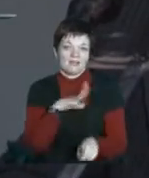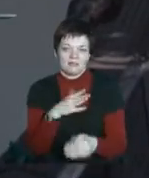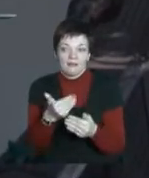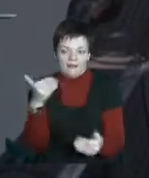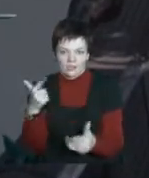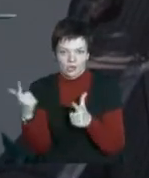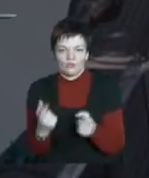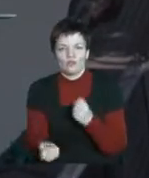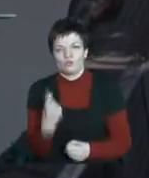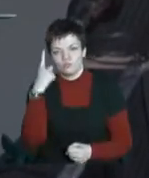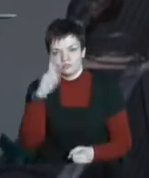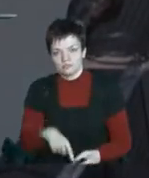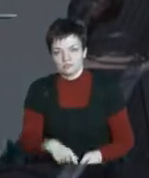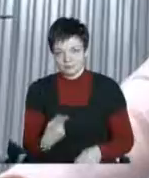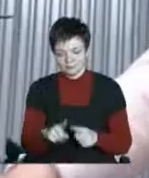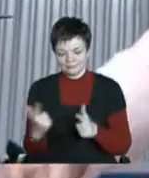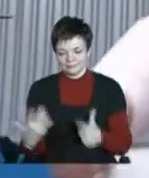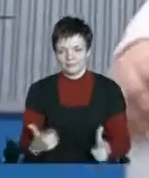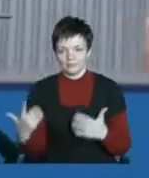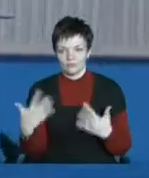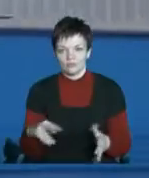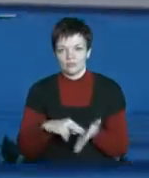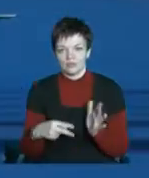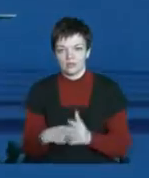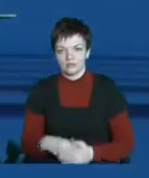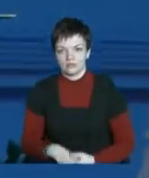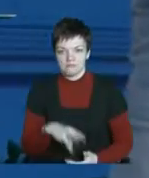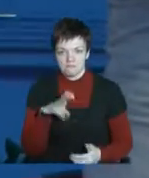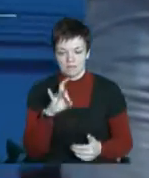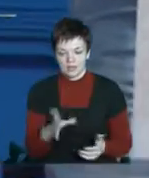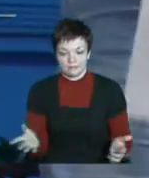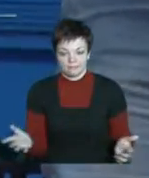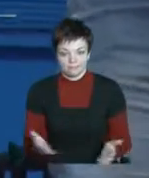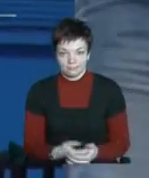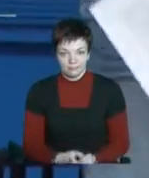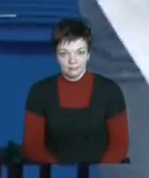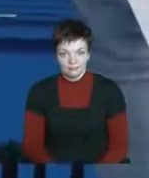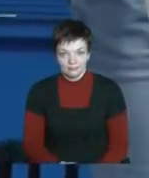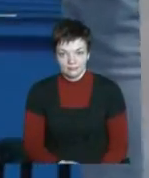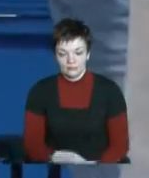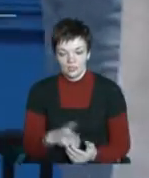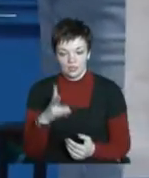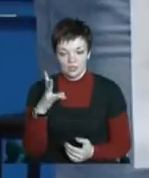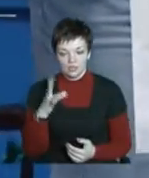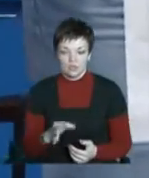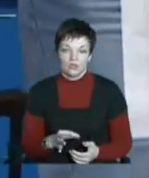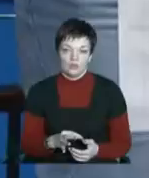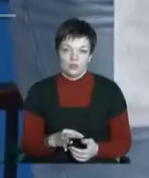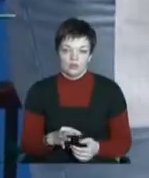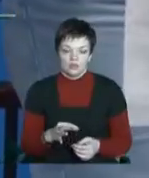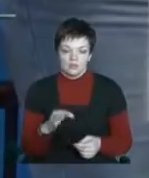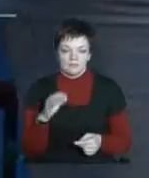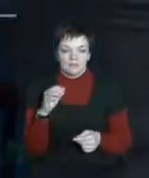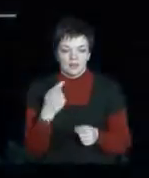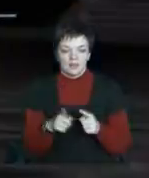о якобы победе Геннадия Кернеса на выборах за мэрское кресло по состоянию на полдень 5 ноября не мог считаться законным по